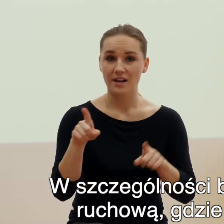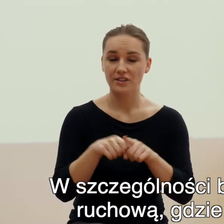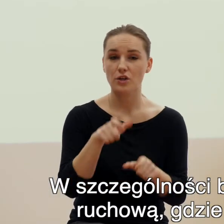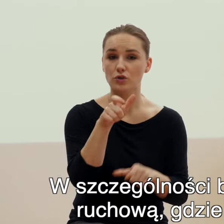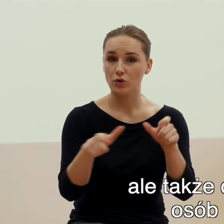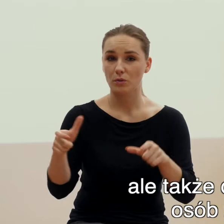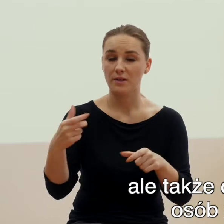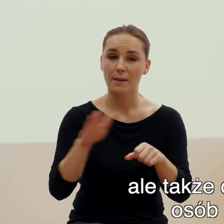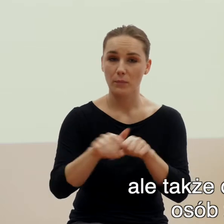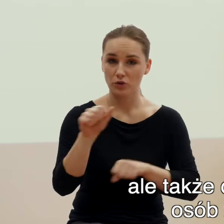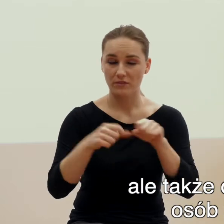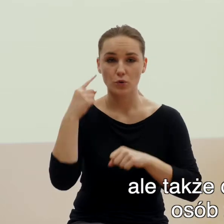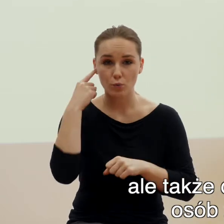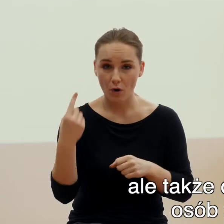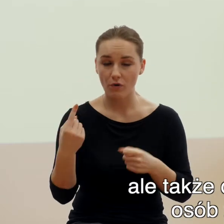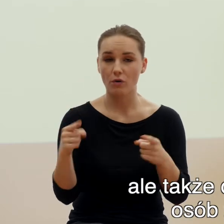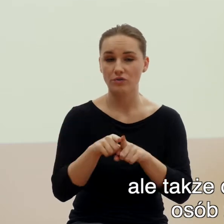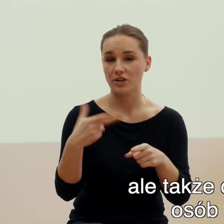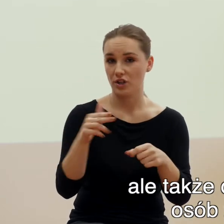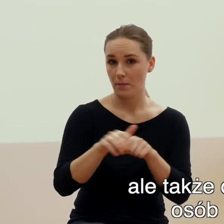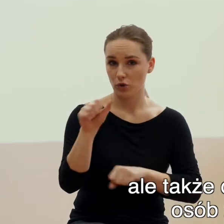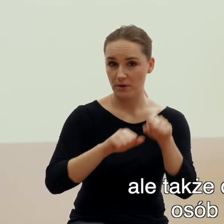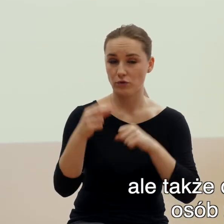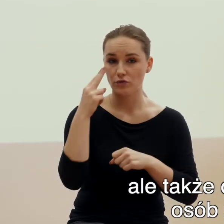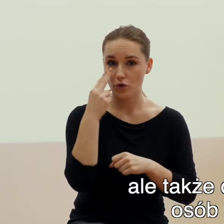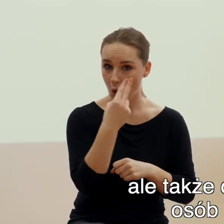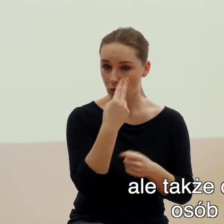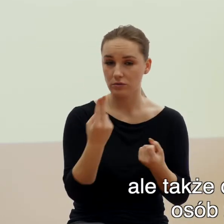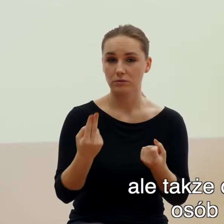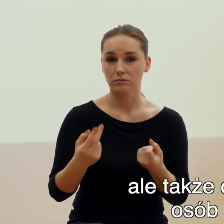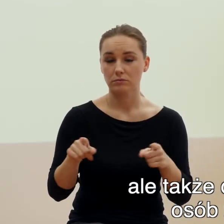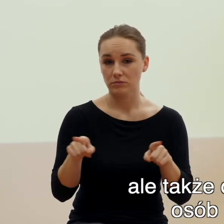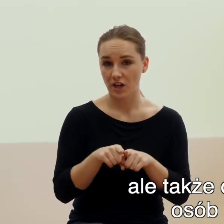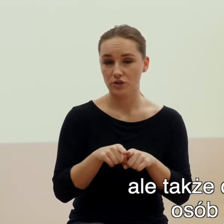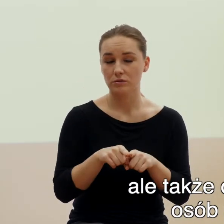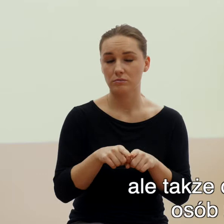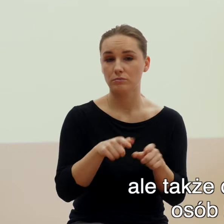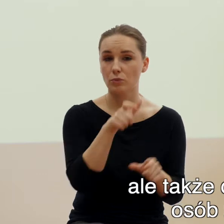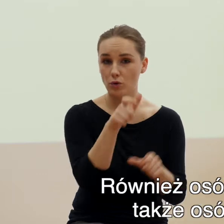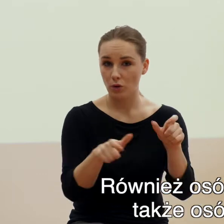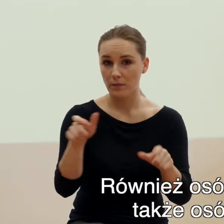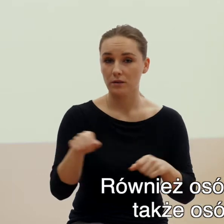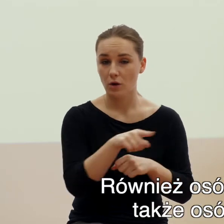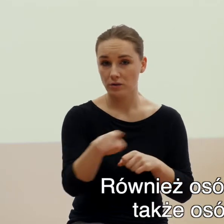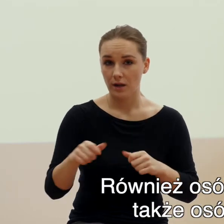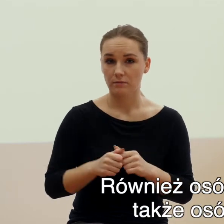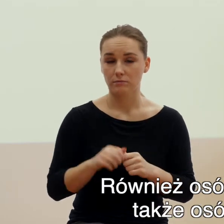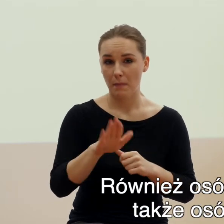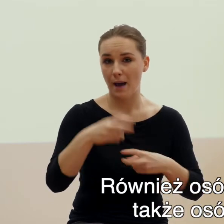przeszkodę, ale także osób z niepełnosprawnością słuchową, osób z niepełnosprawnością wzrokową, również osób,